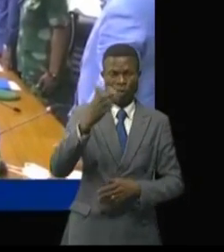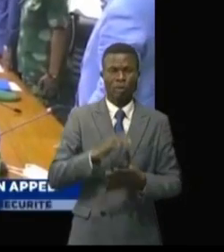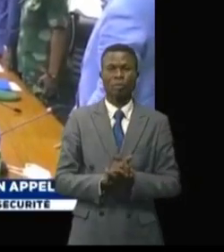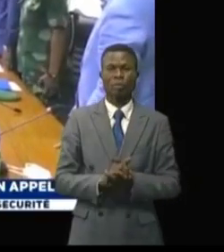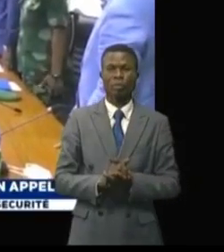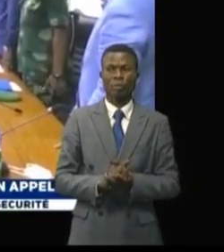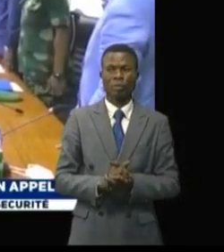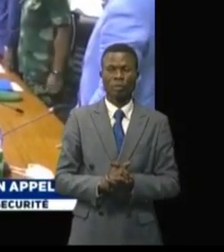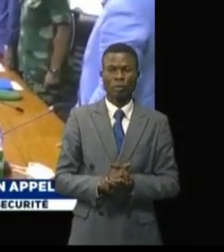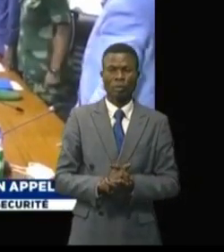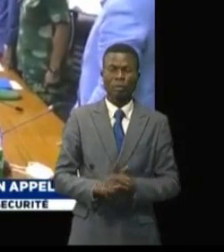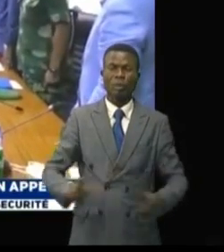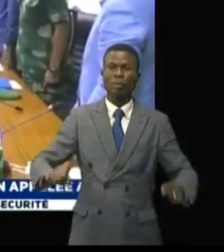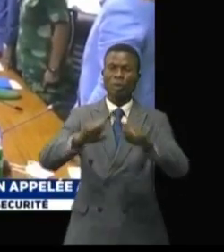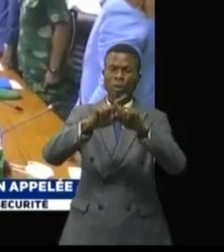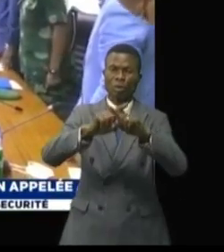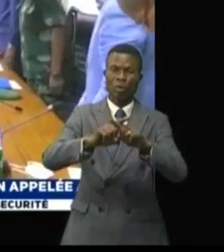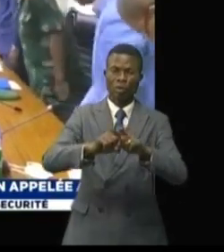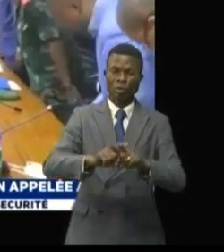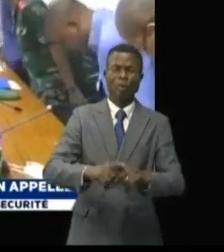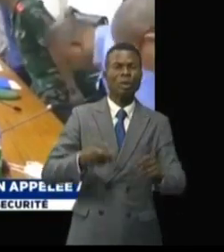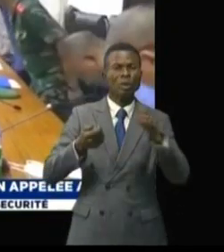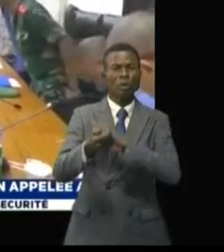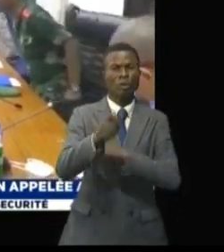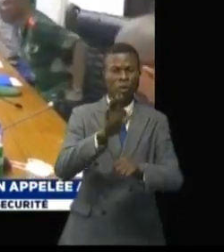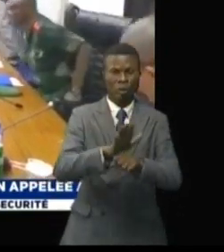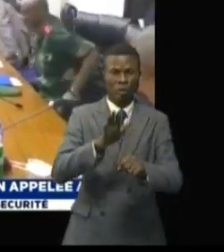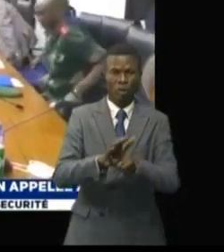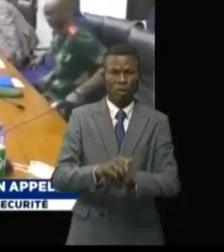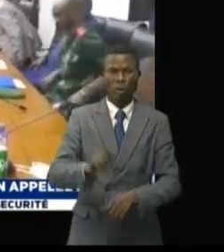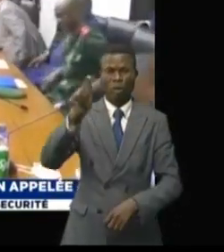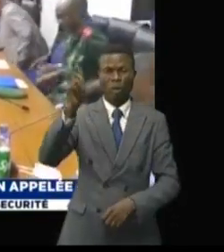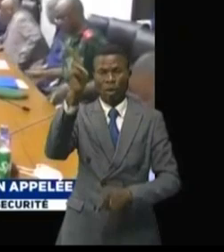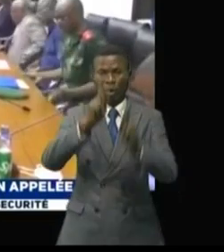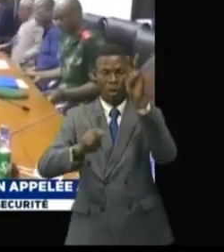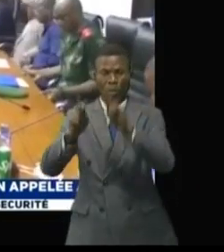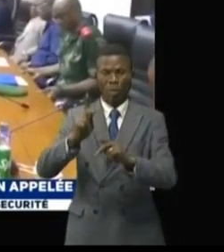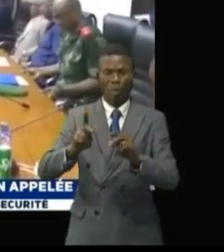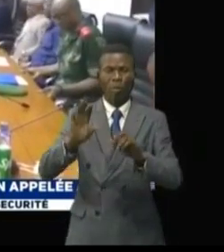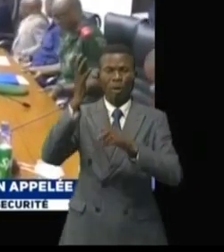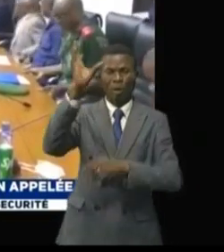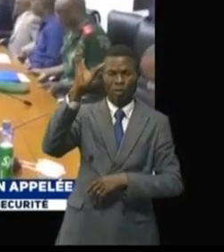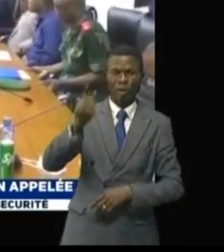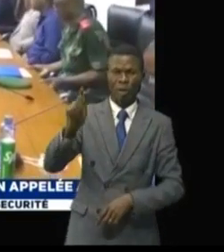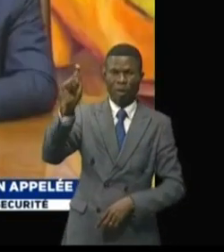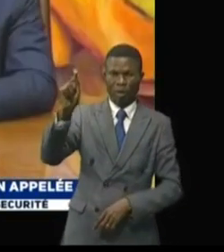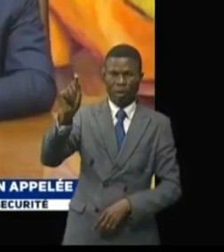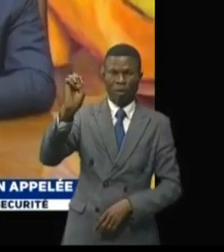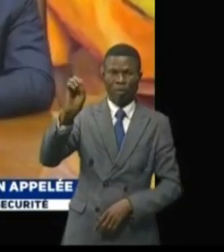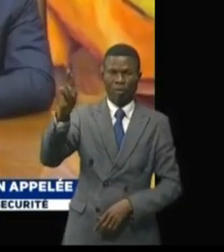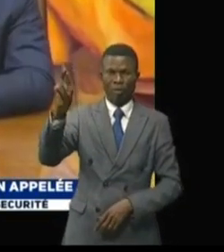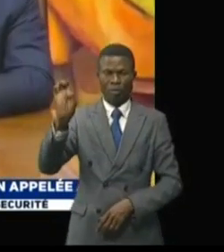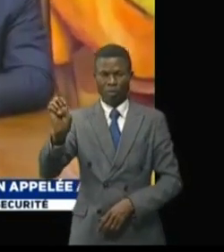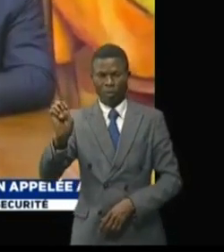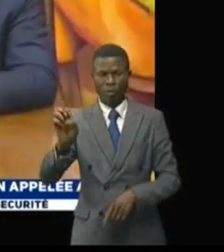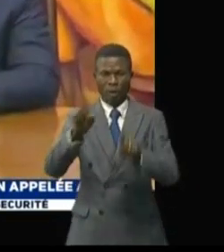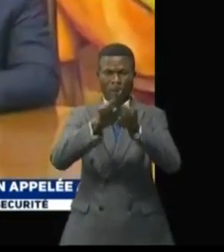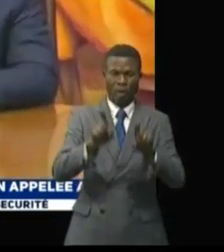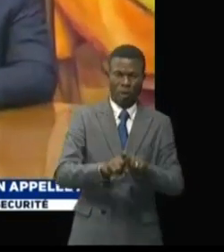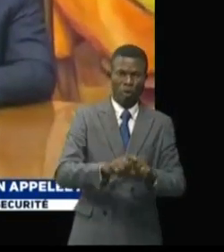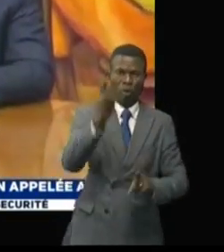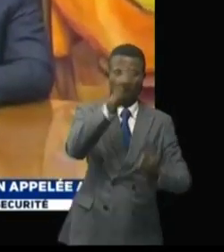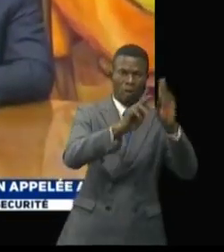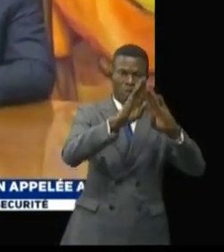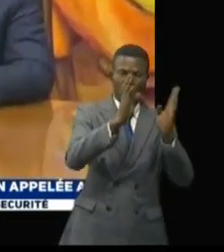Conflit meurtrier Tekeyaka, l'armée, la police et la population invités et encouragés à mettre la main à la pâte pour